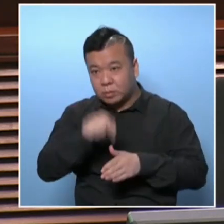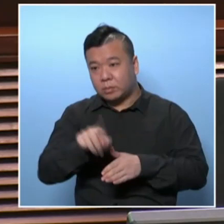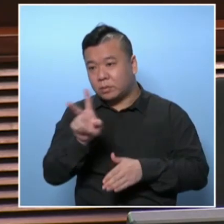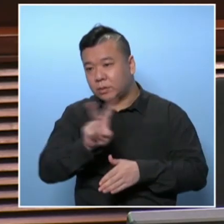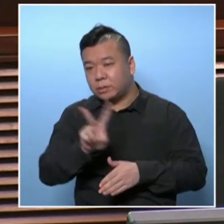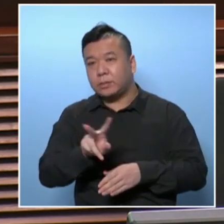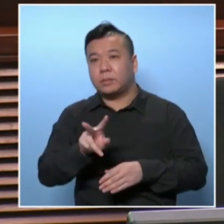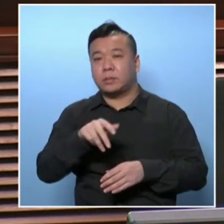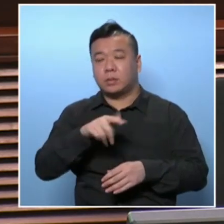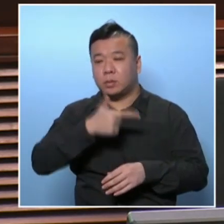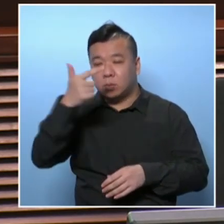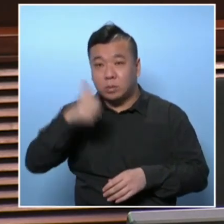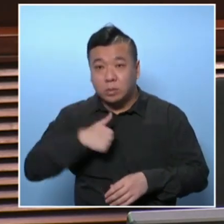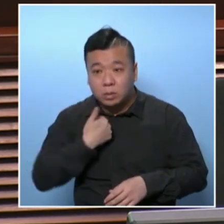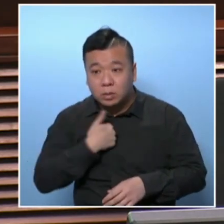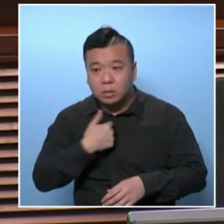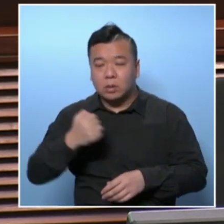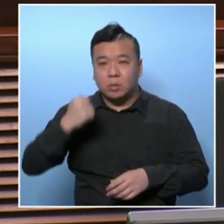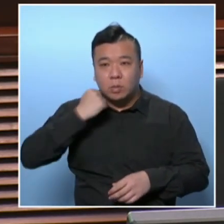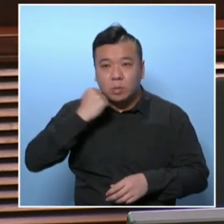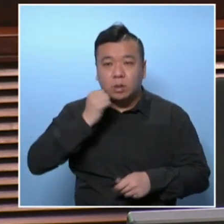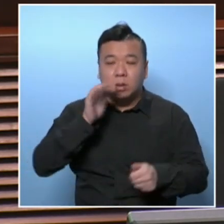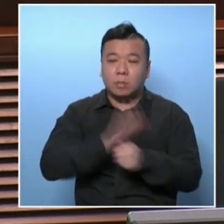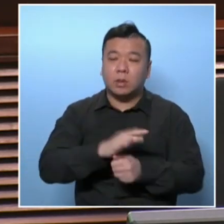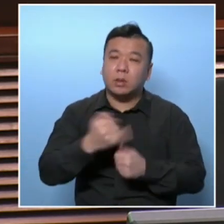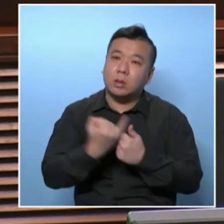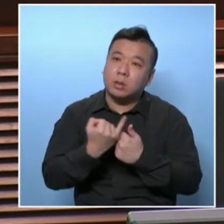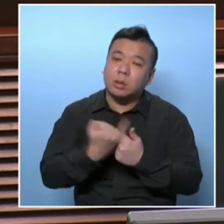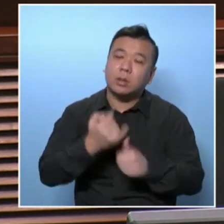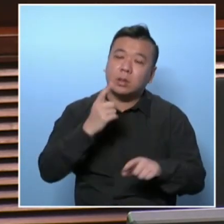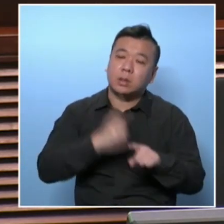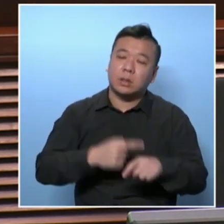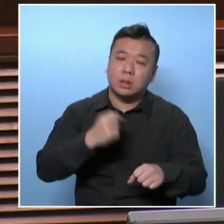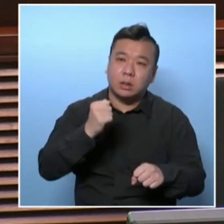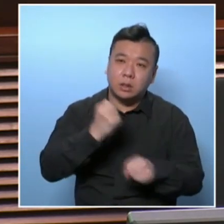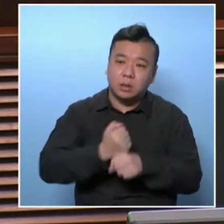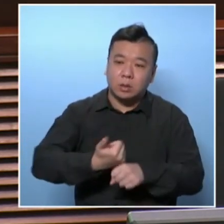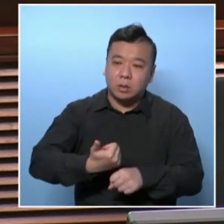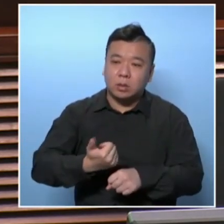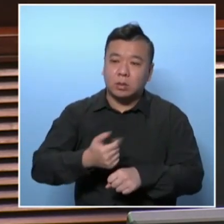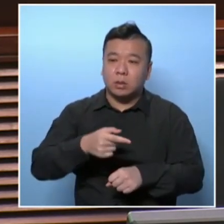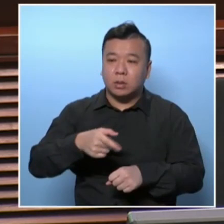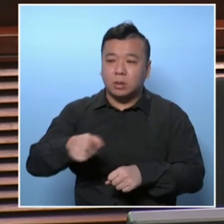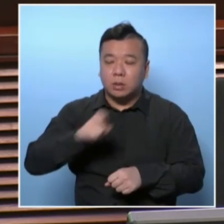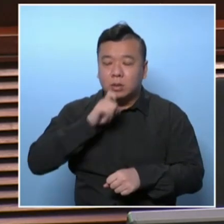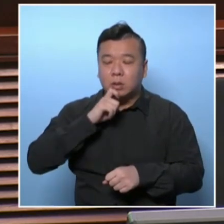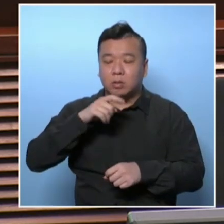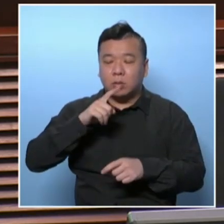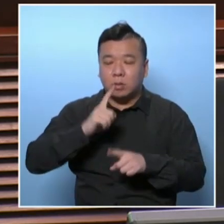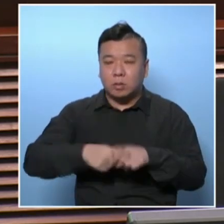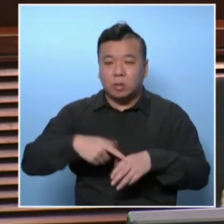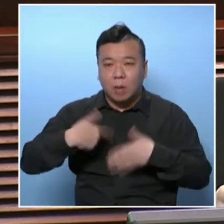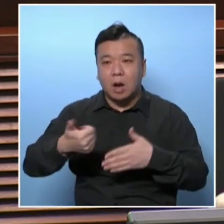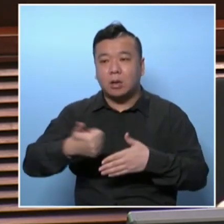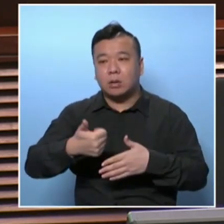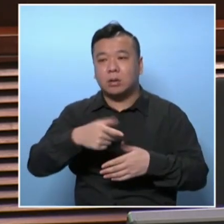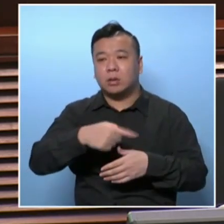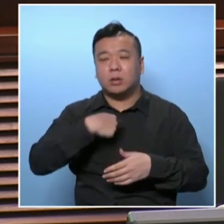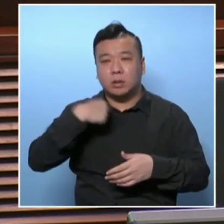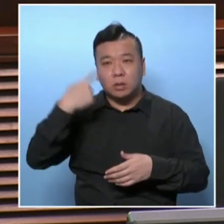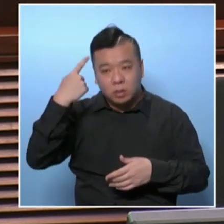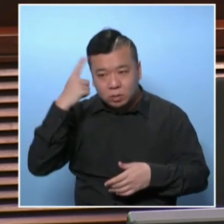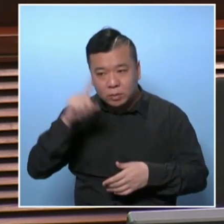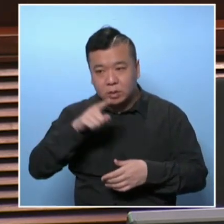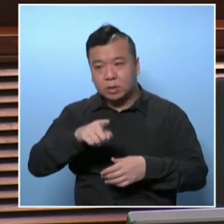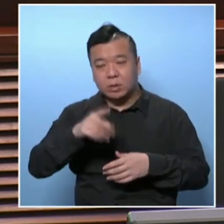又係有好多老師係出咗力去幫學生真係做到一個效果出嚟。咁只不過係我哋想嗰科